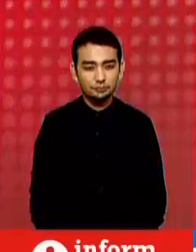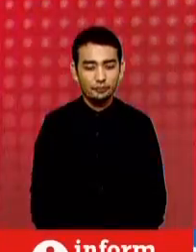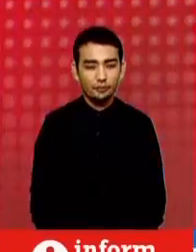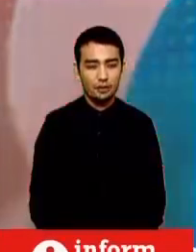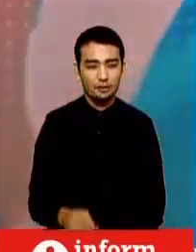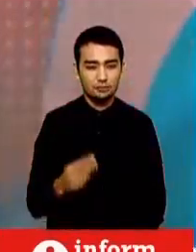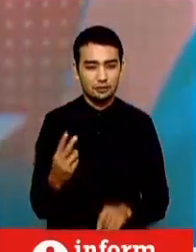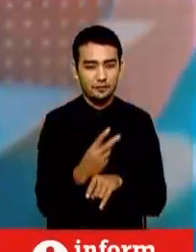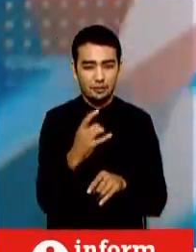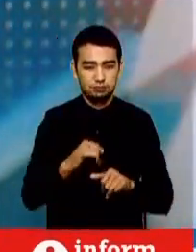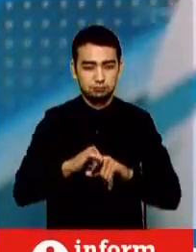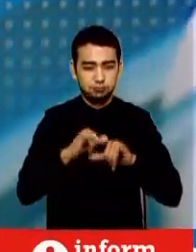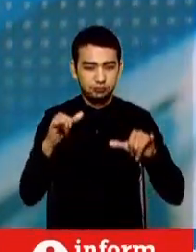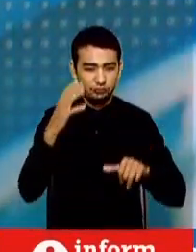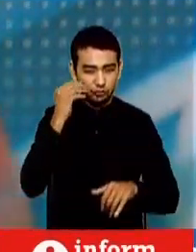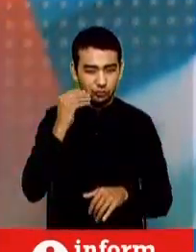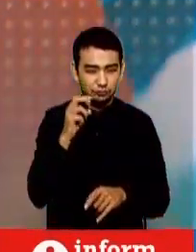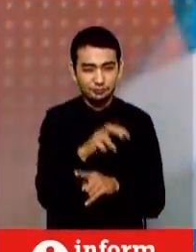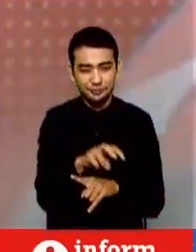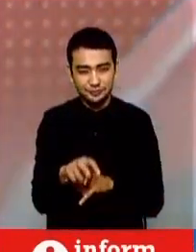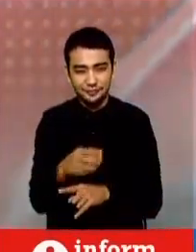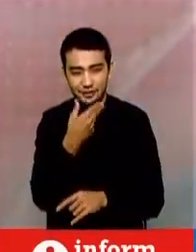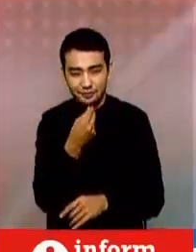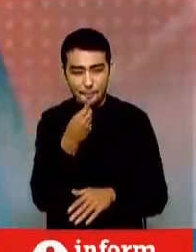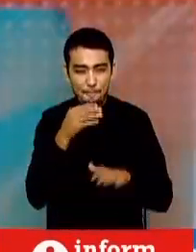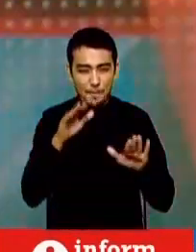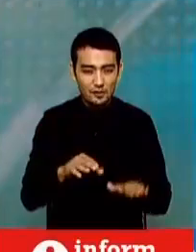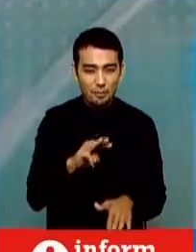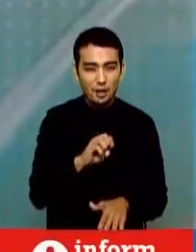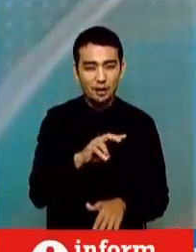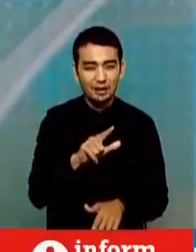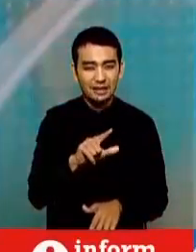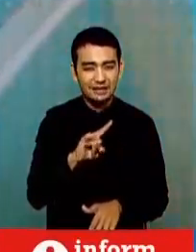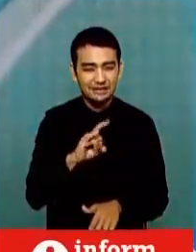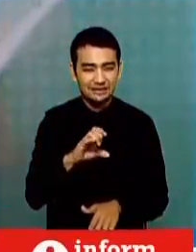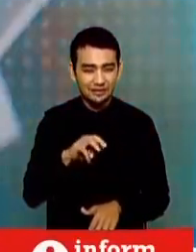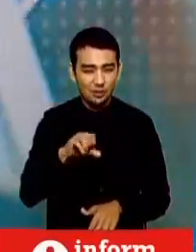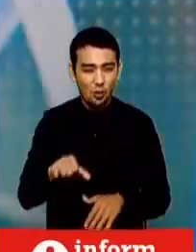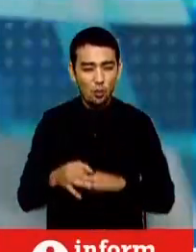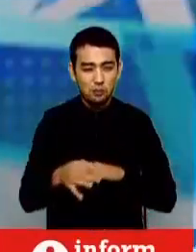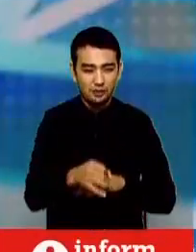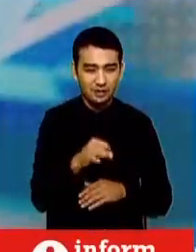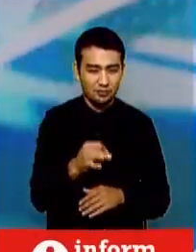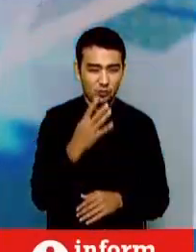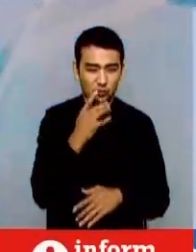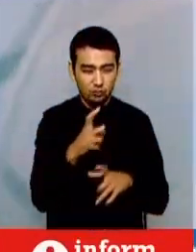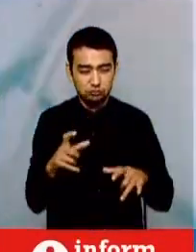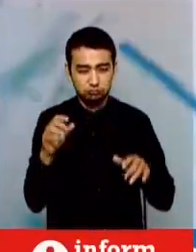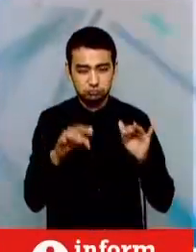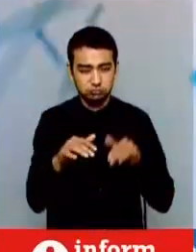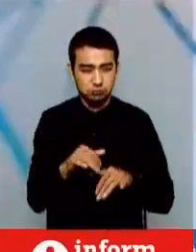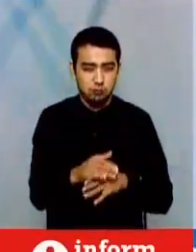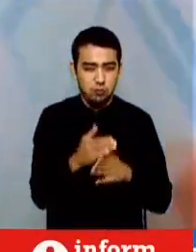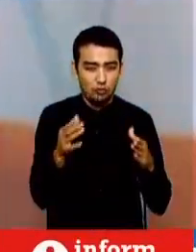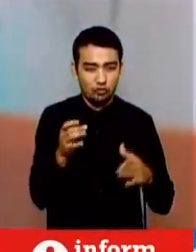Вдвое возросло число желающих посетить святые места в Мангыстауской области. Ежегодно число туристов увеличивается. Регион все больше